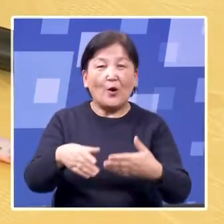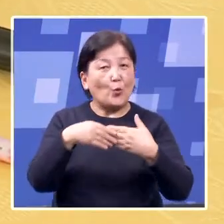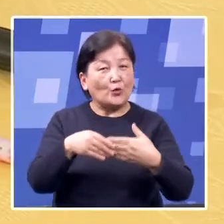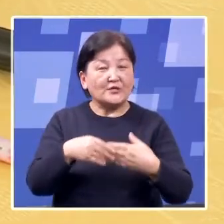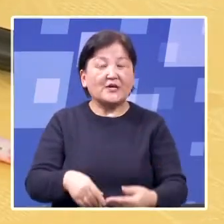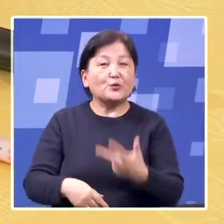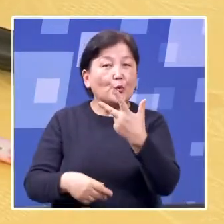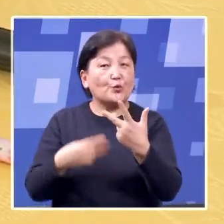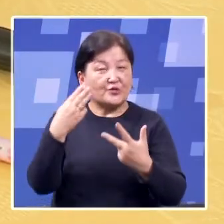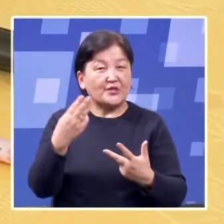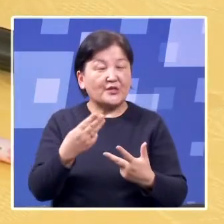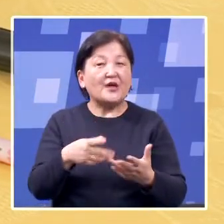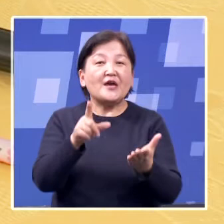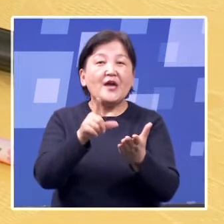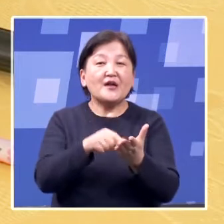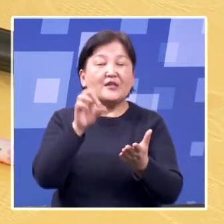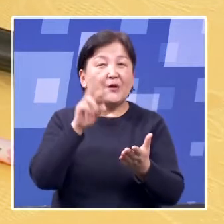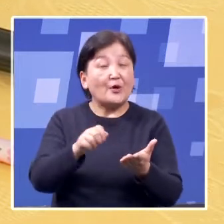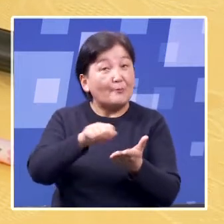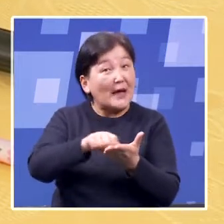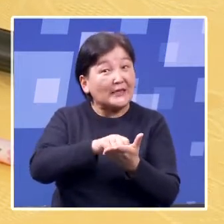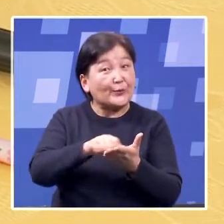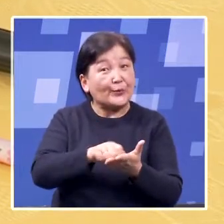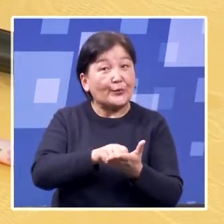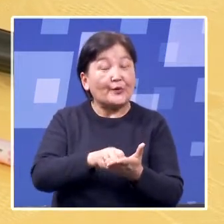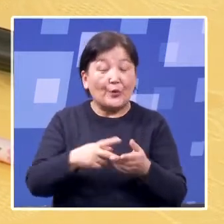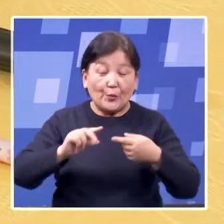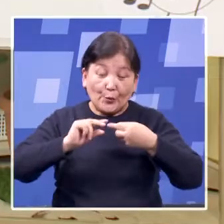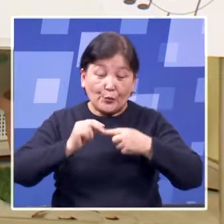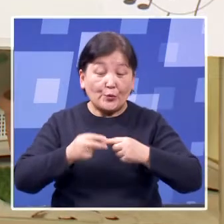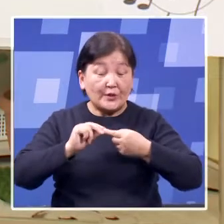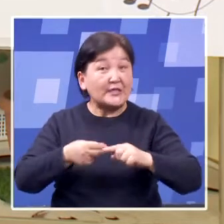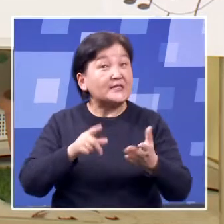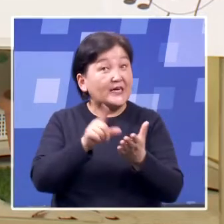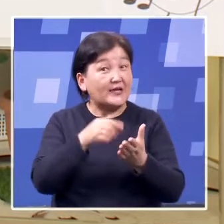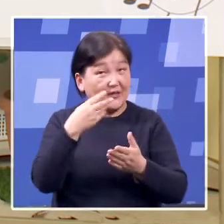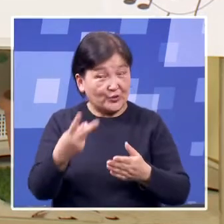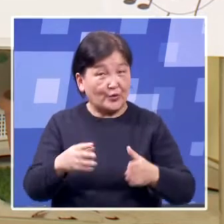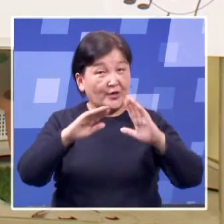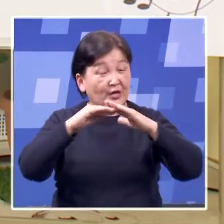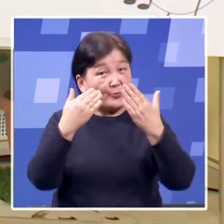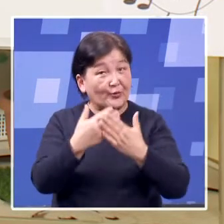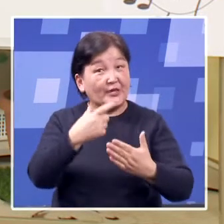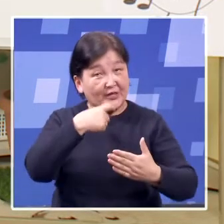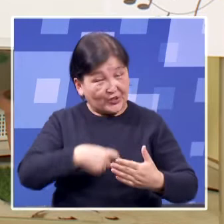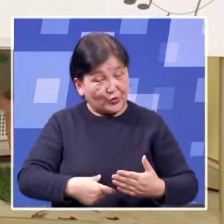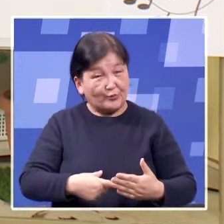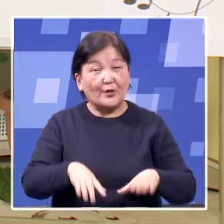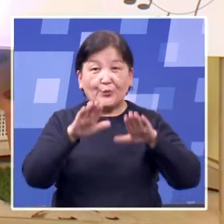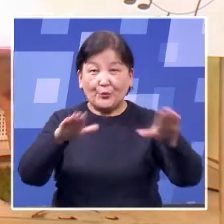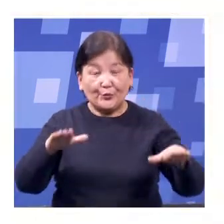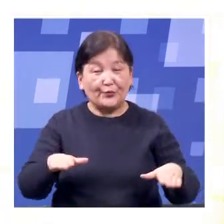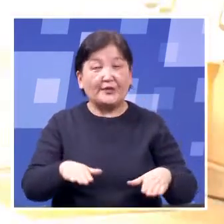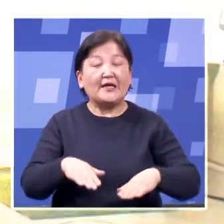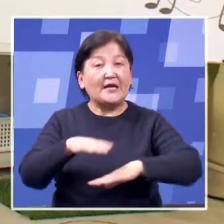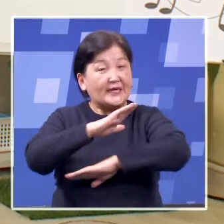ширхэг, шаардлагатай бол баллуур, мөн үзүүрлэгч ашиглана. Гэр бүлийн гишүүдэнд хүүхдэд хичээлийг хэрэглэх түүнийг нь бэлдэж